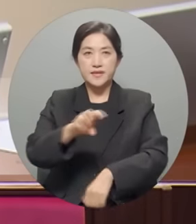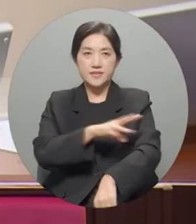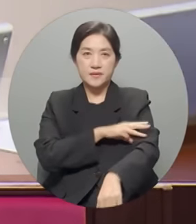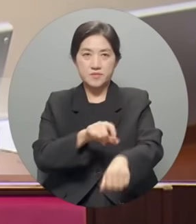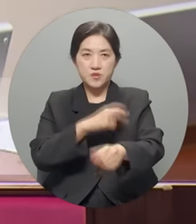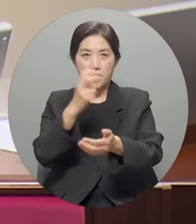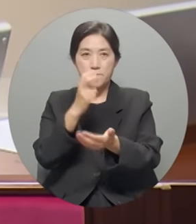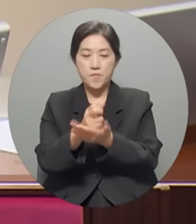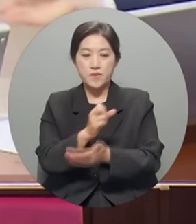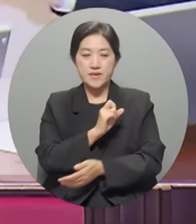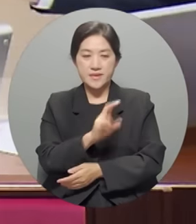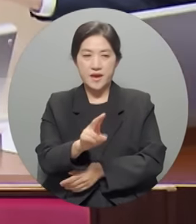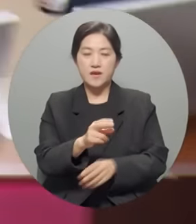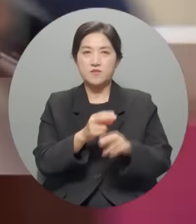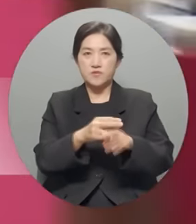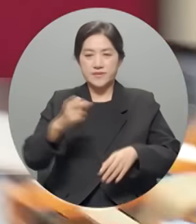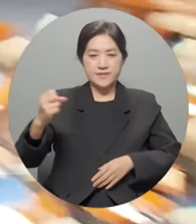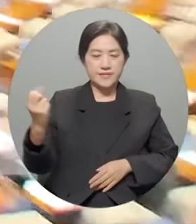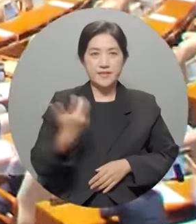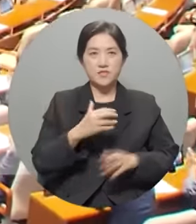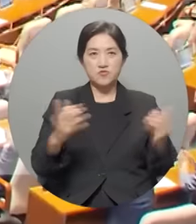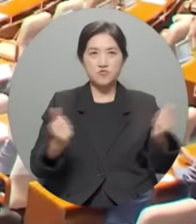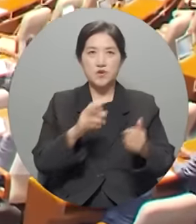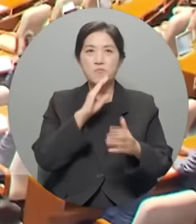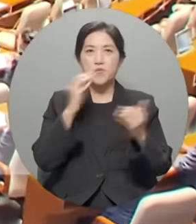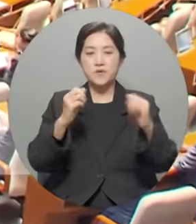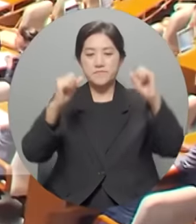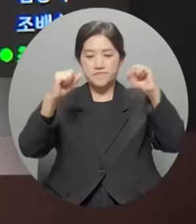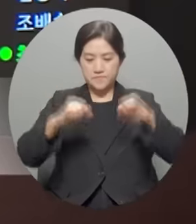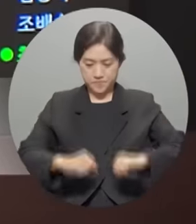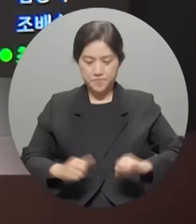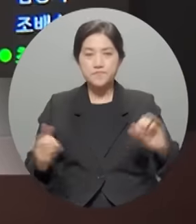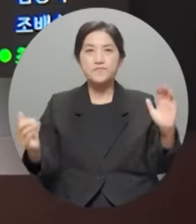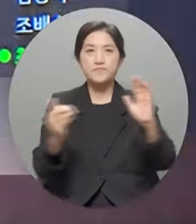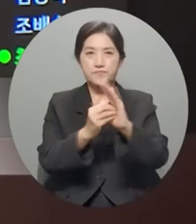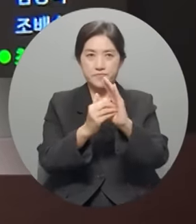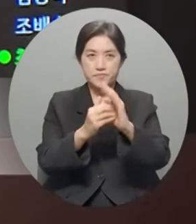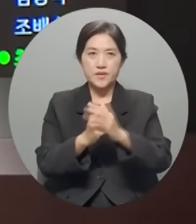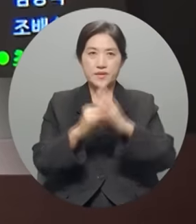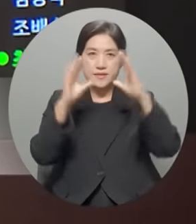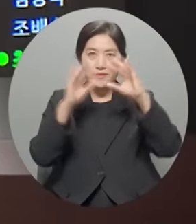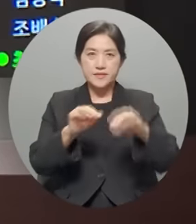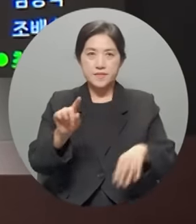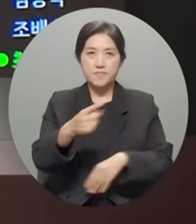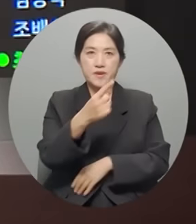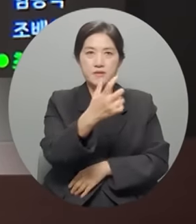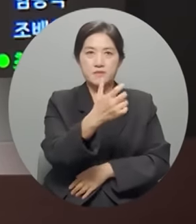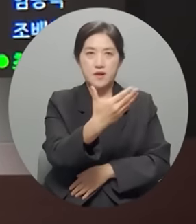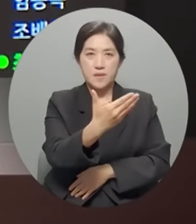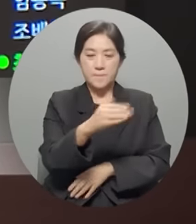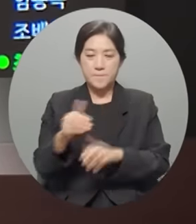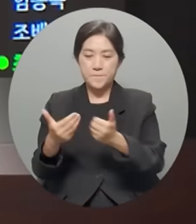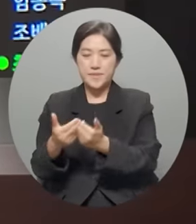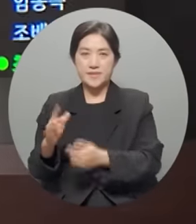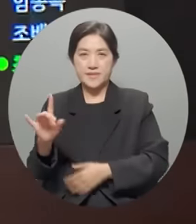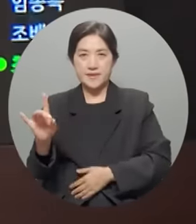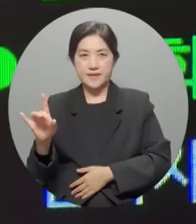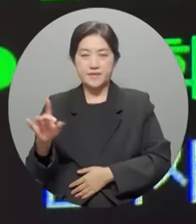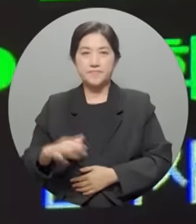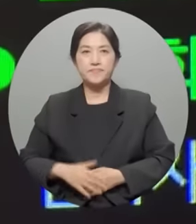특검법은 야권의 주도로 다시 한번 국회 본회의를 통과했습니다. 찬성 189표, 반대